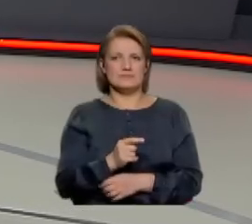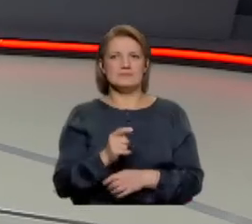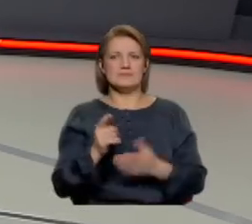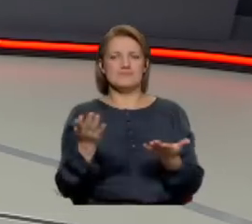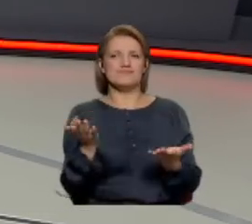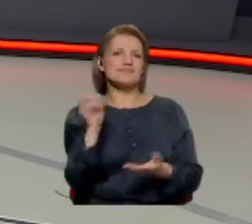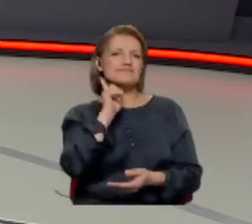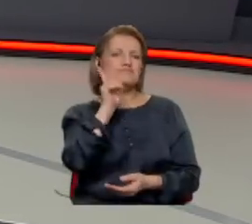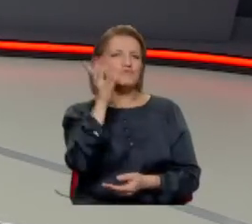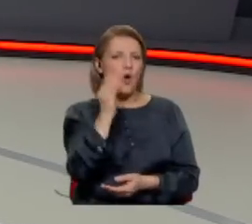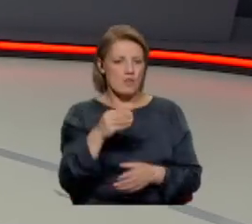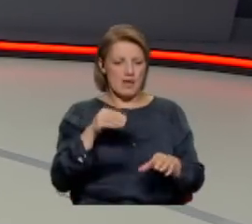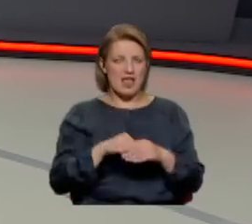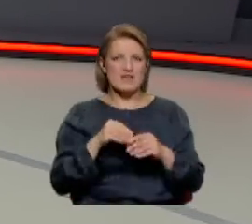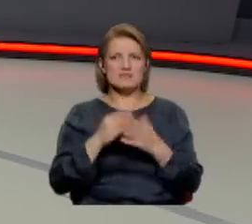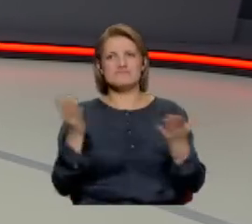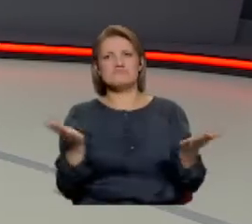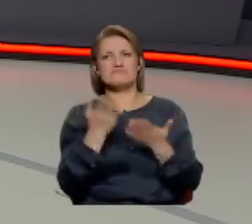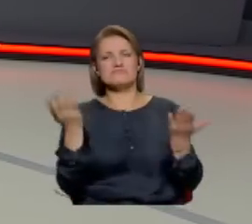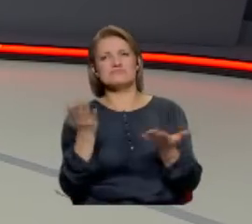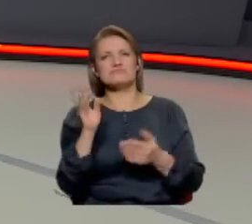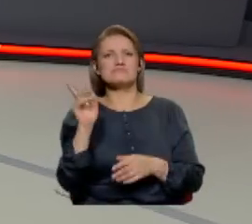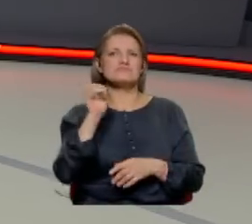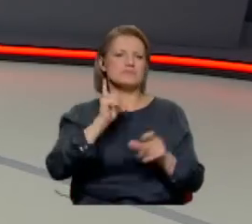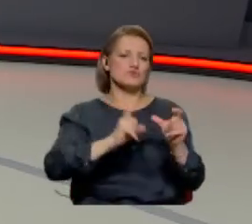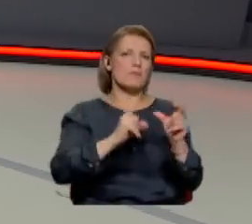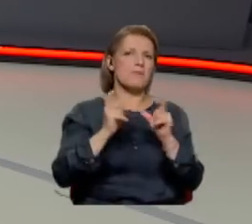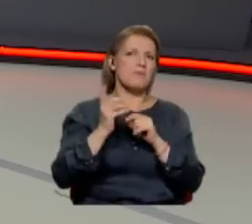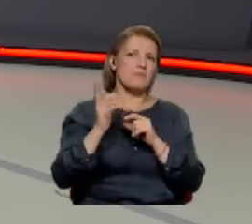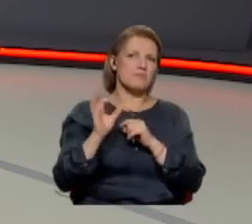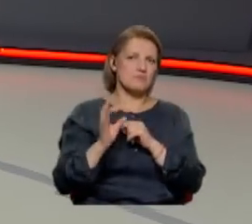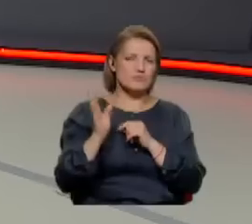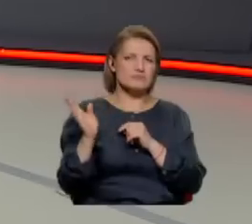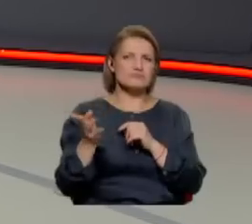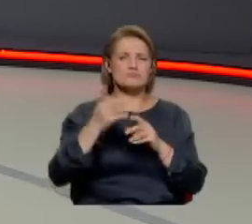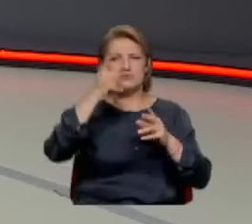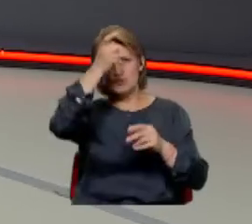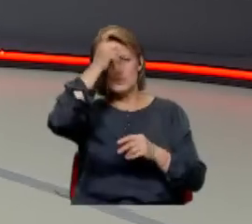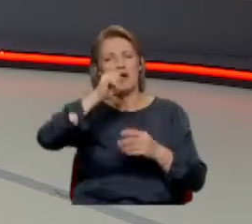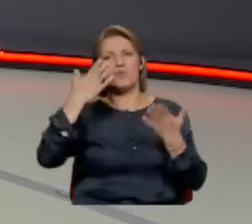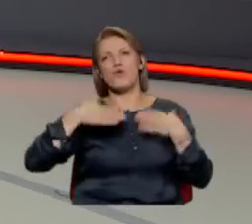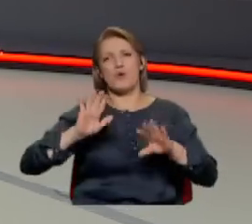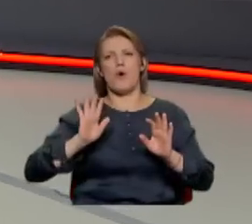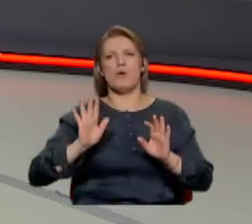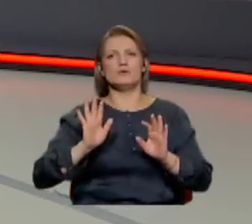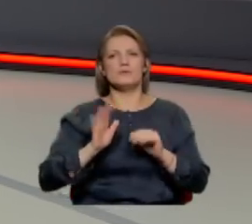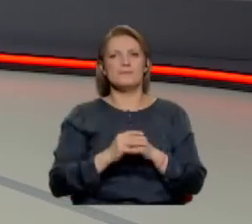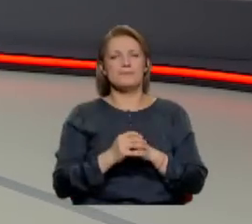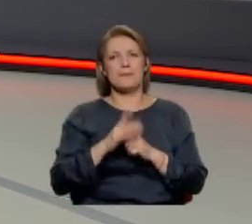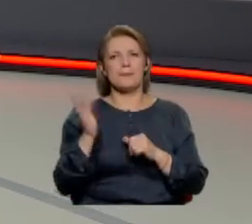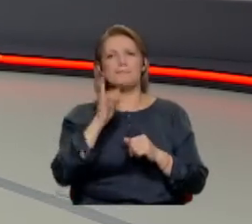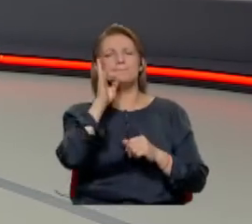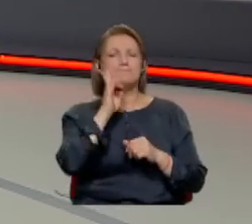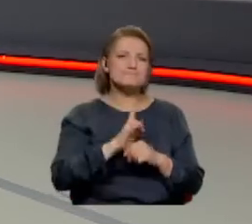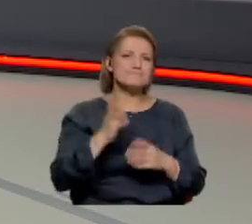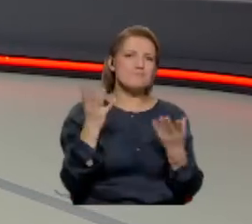Elit olmak için illa ki efendim aristokrat Soylu olmaya Türkiye'de Yok ya zaten ya da